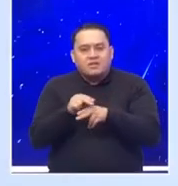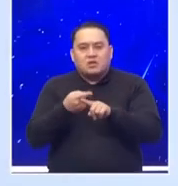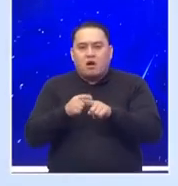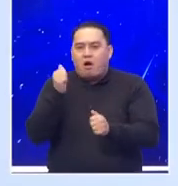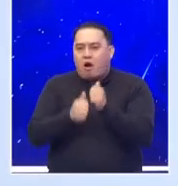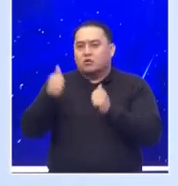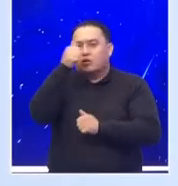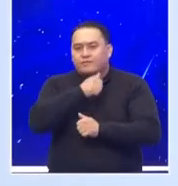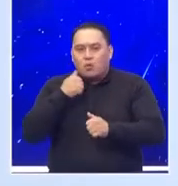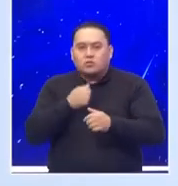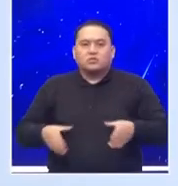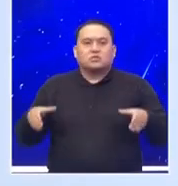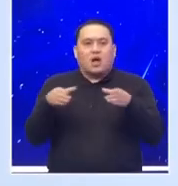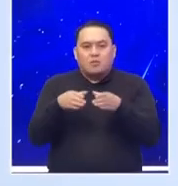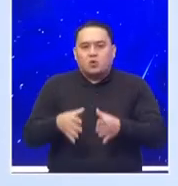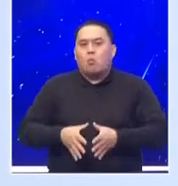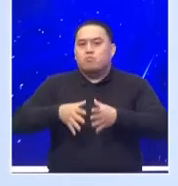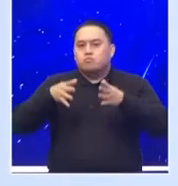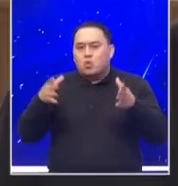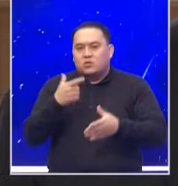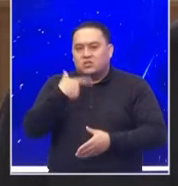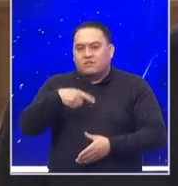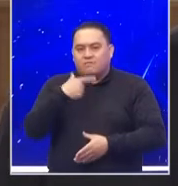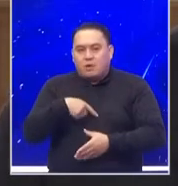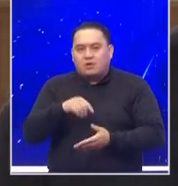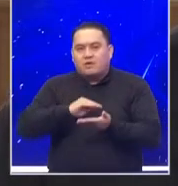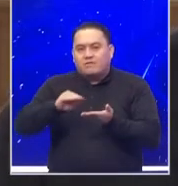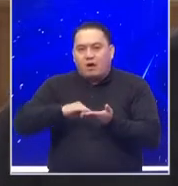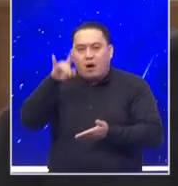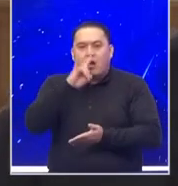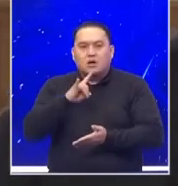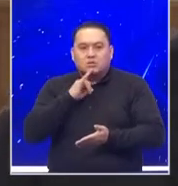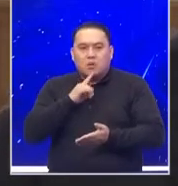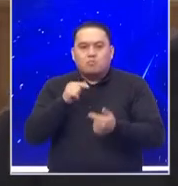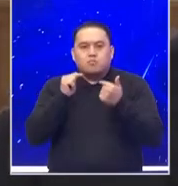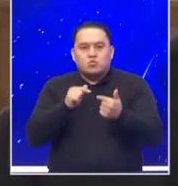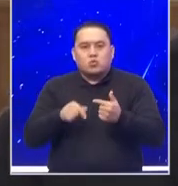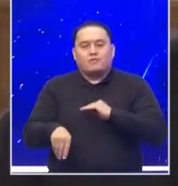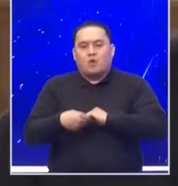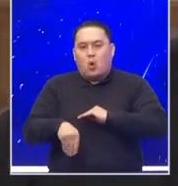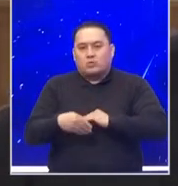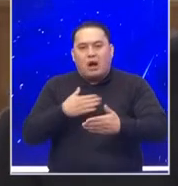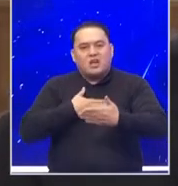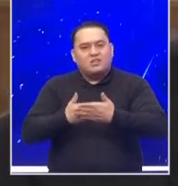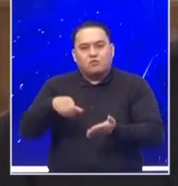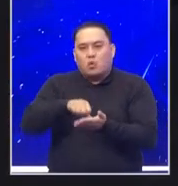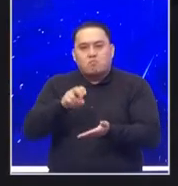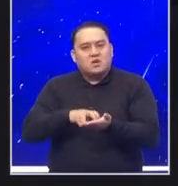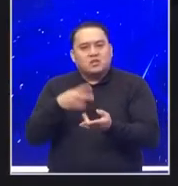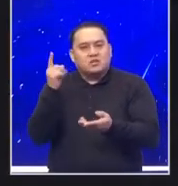каждый год вот это вот так вот опираться и более того что своих статьях пишут что каждый когда станешь в борьбе с коррупцией приморском активную часть не надо бояться